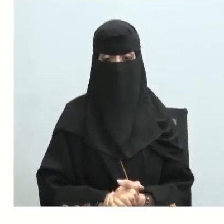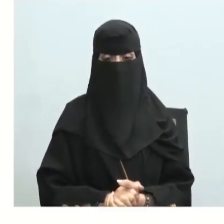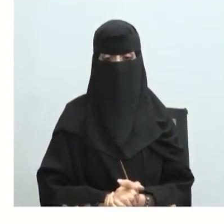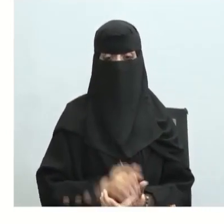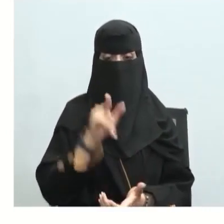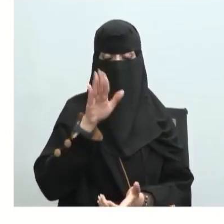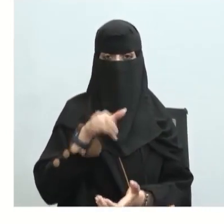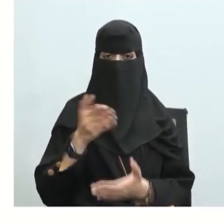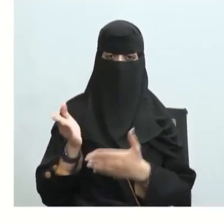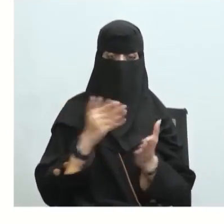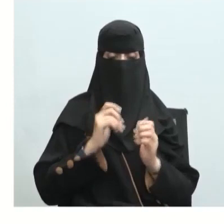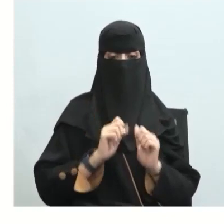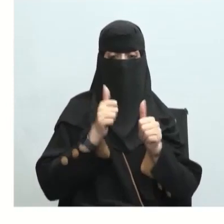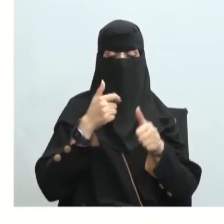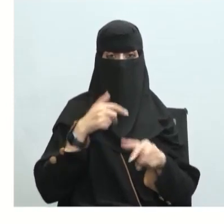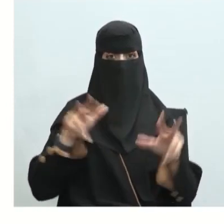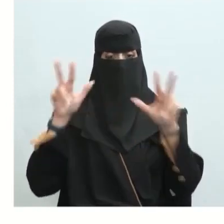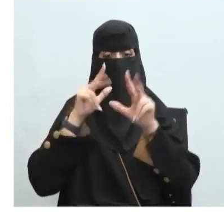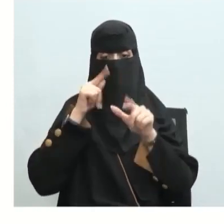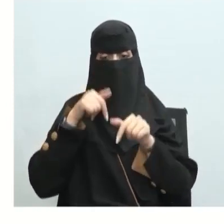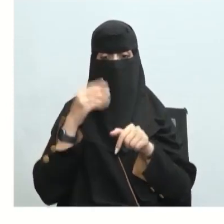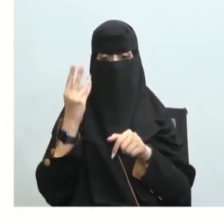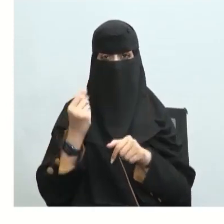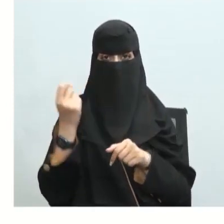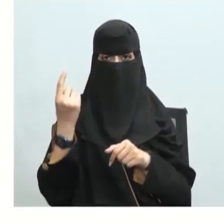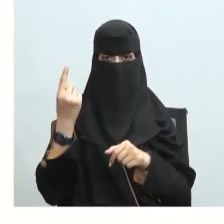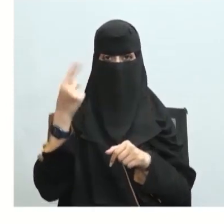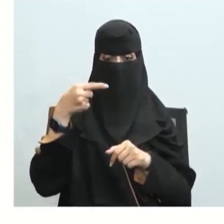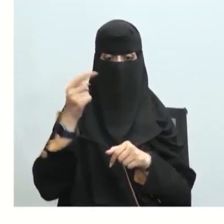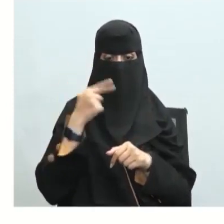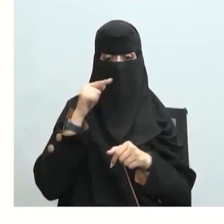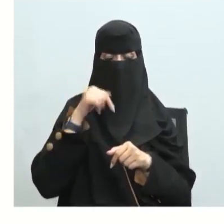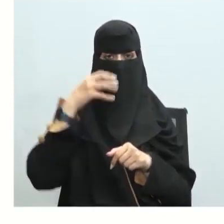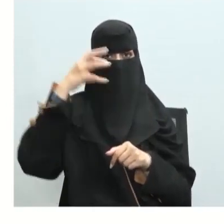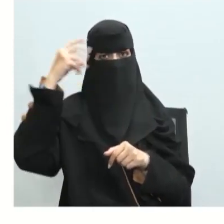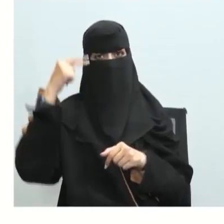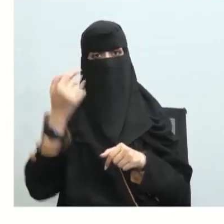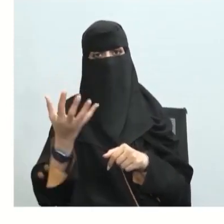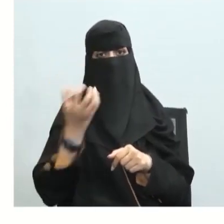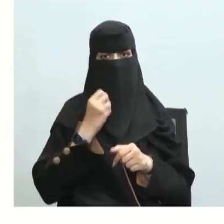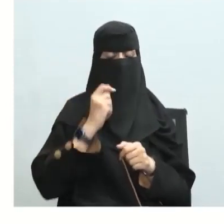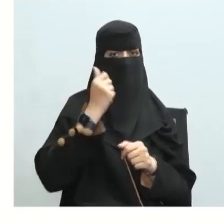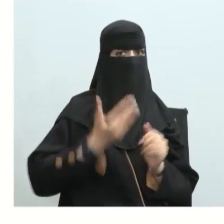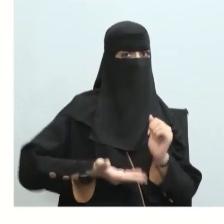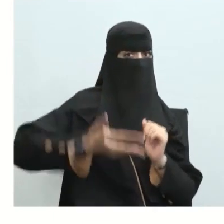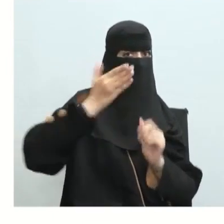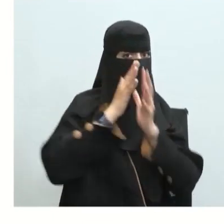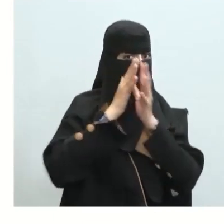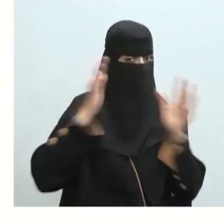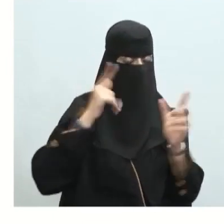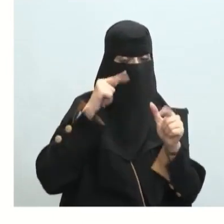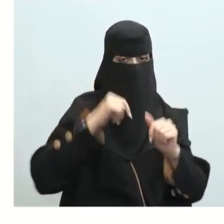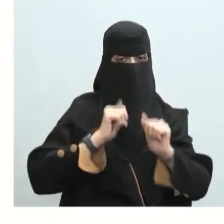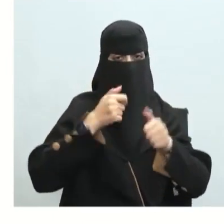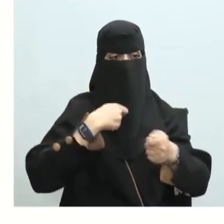هنا جرب قدرتك على الدعايه عش جرب قدرتك على الدعايه تخيل انك تجني ارباحا كبيره اذا